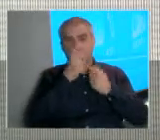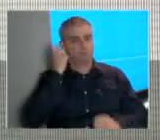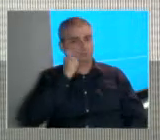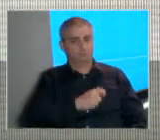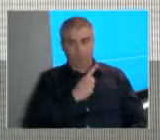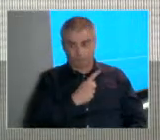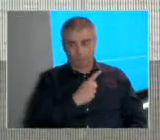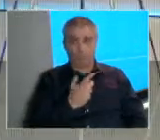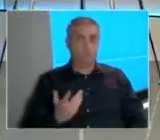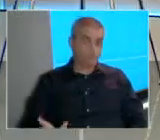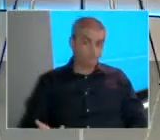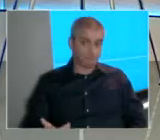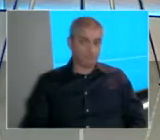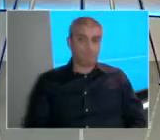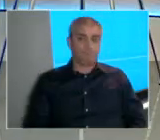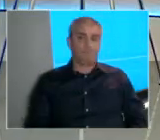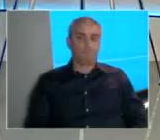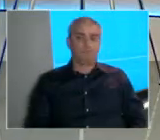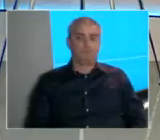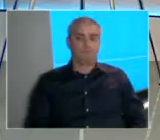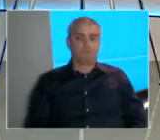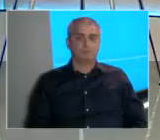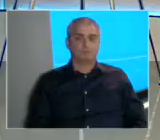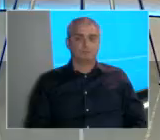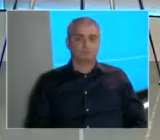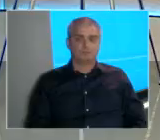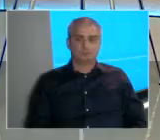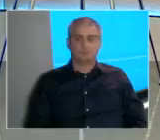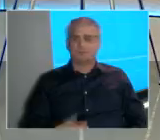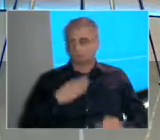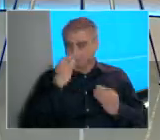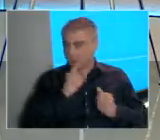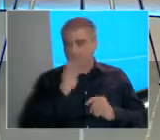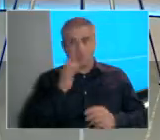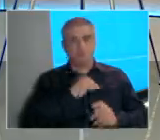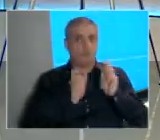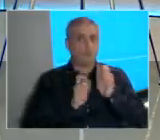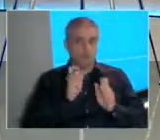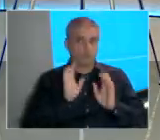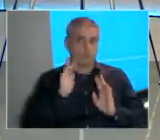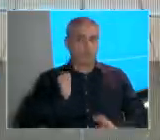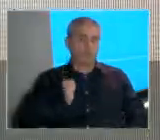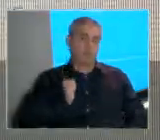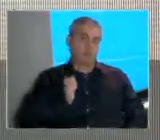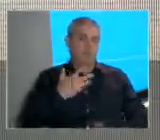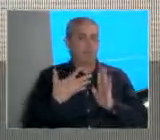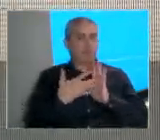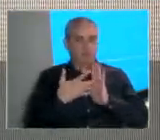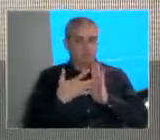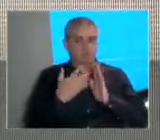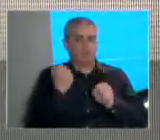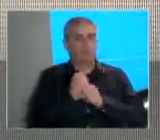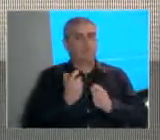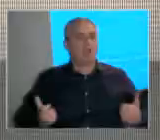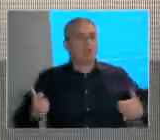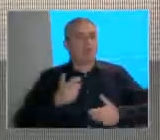בעלי זיקה לארגוני פשע. וגם הערכנו שלא ייפגעו אזרחים, כך צה"ל בתחקיר מבצע